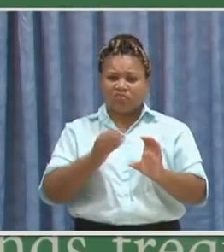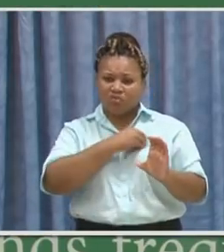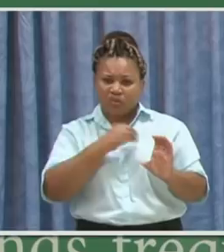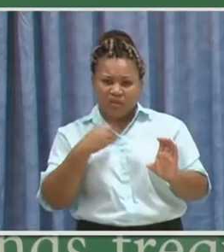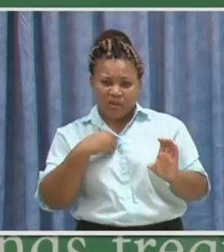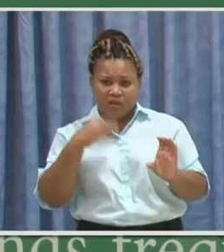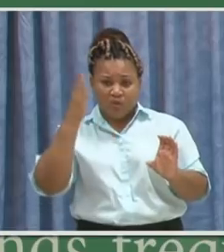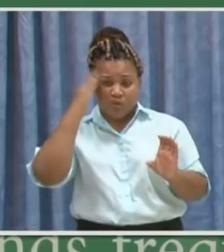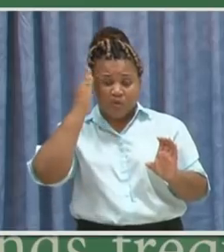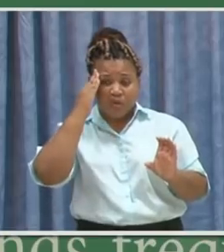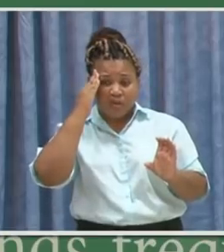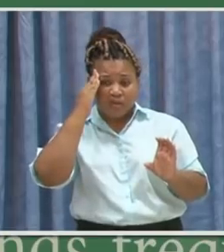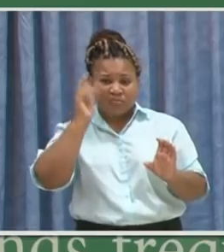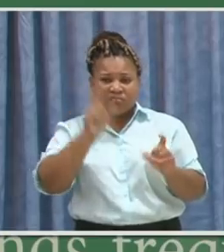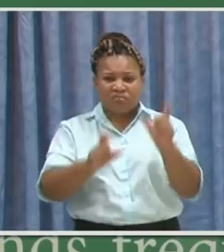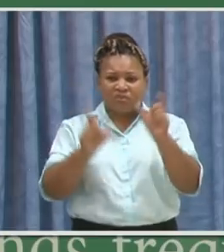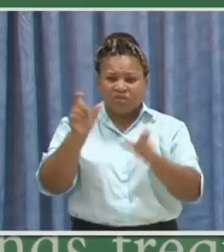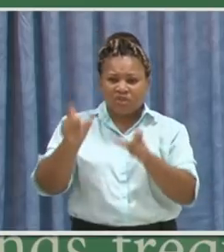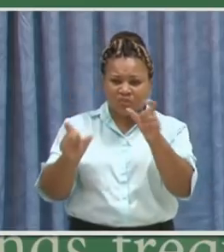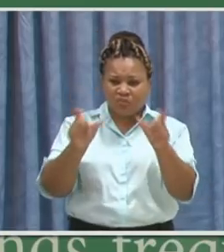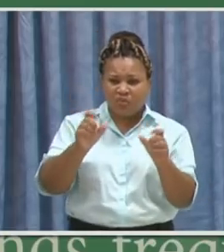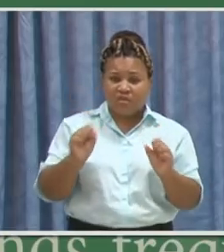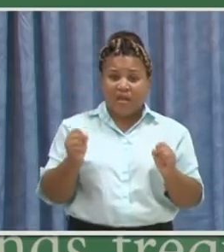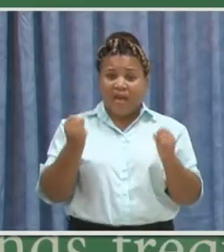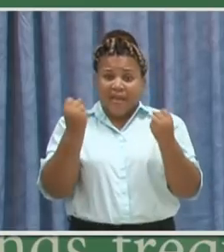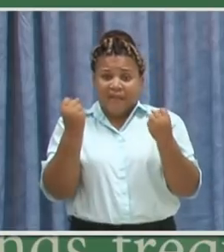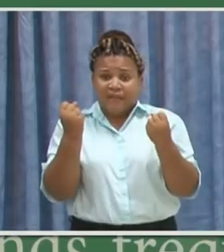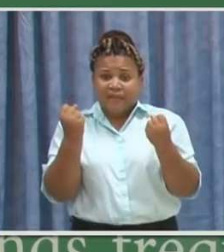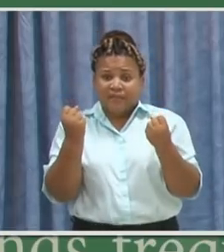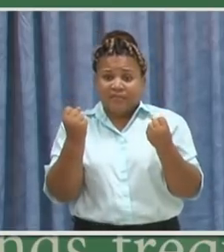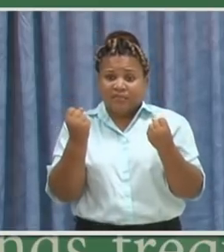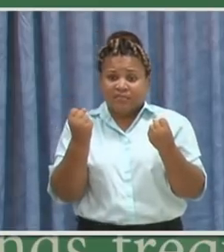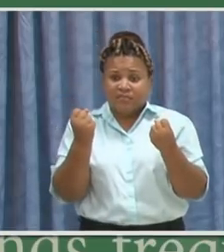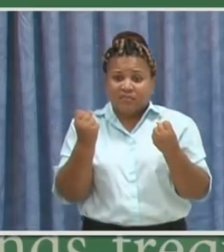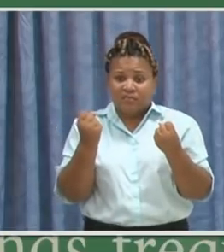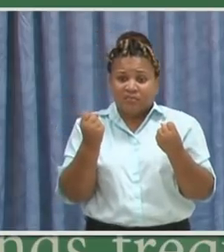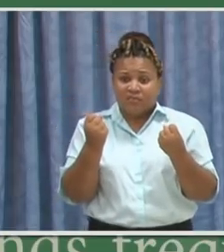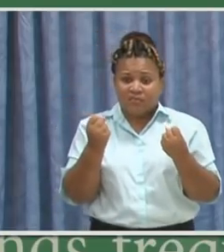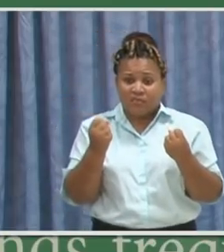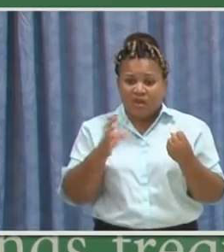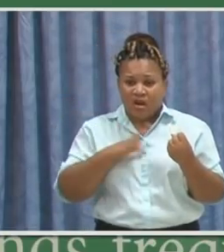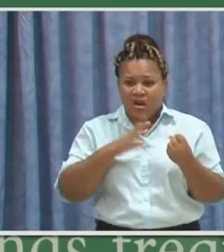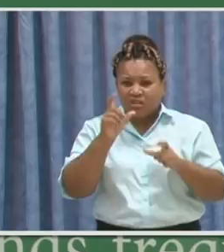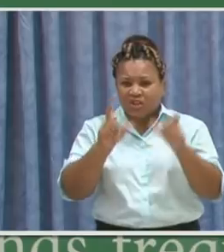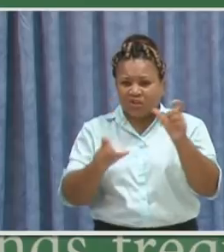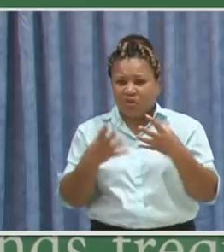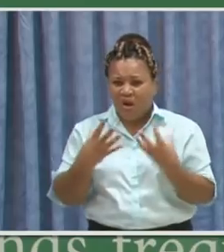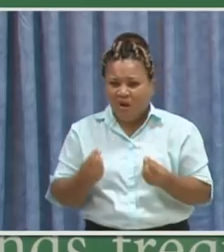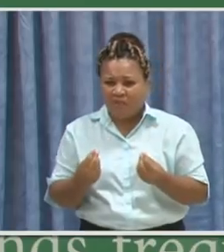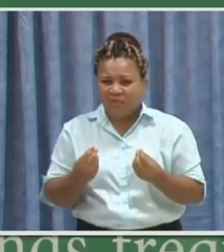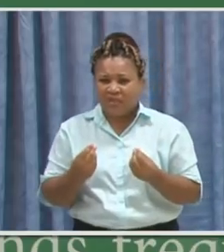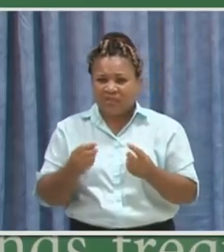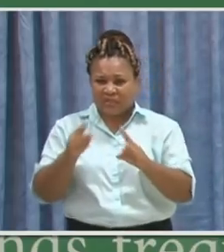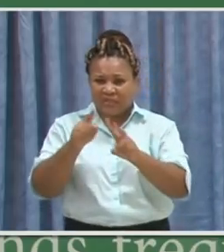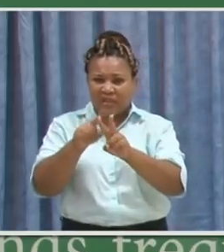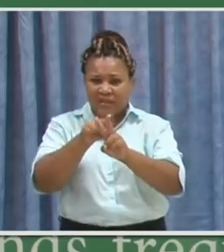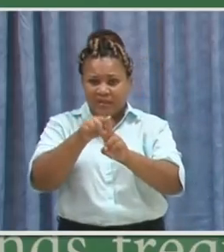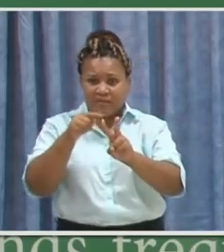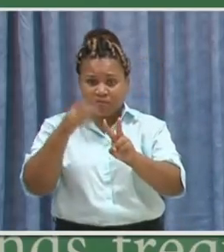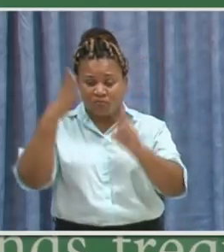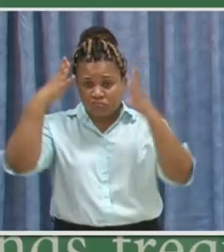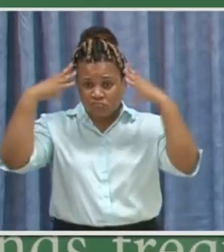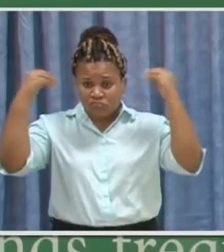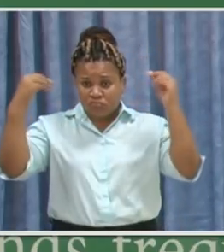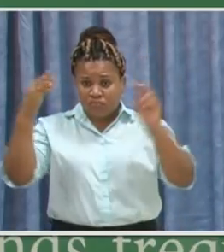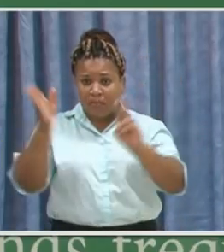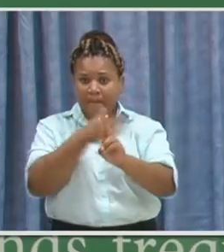vient des situations quand ils commencent à faire agression à cause d'un même d'une pique fait mais c'est une menace. Nous va faire aucun excuse pour abandonner mon